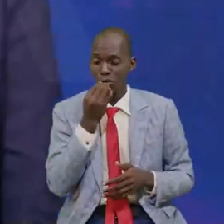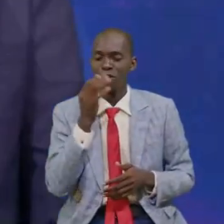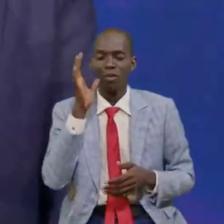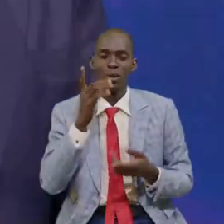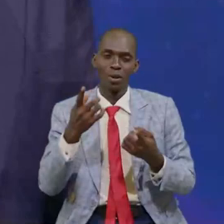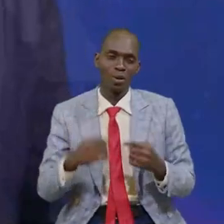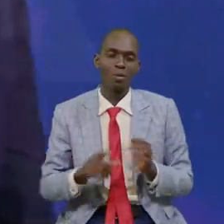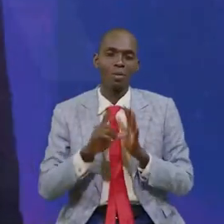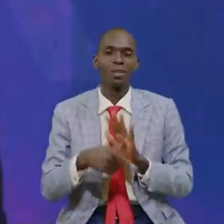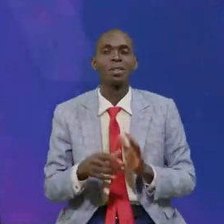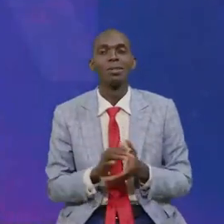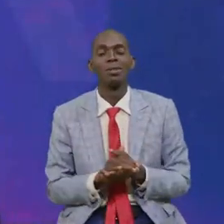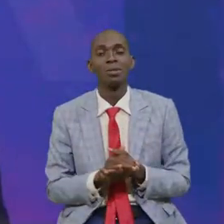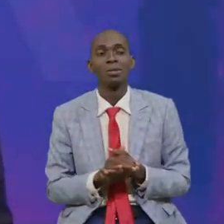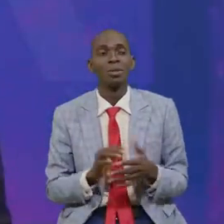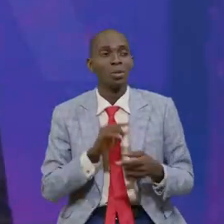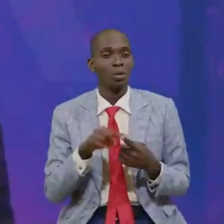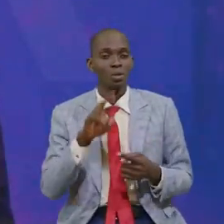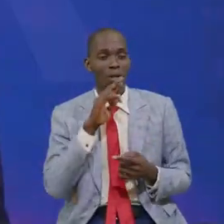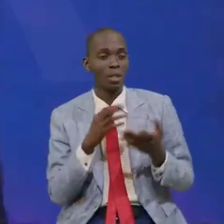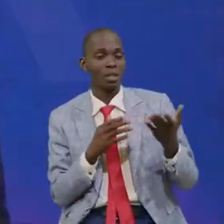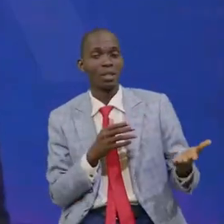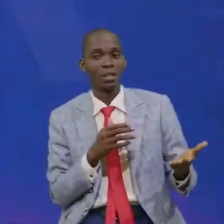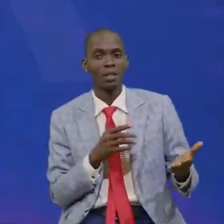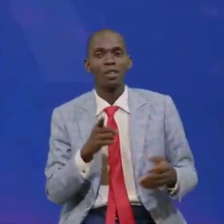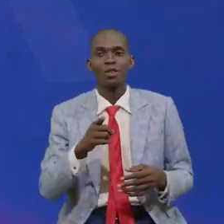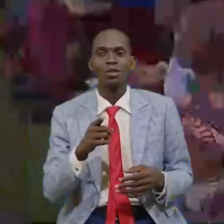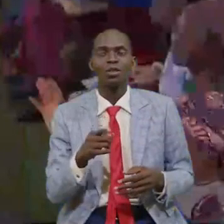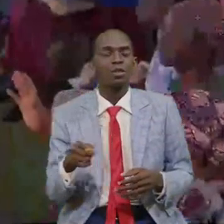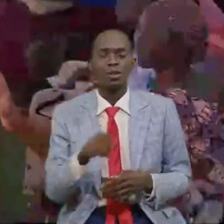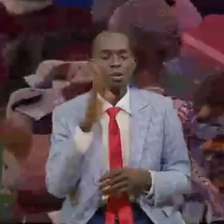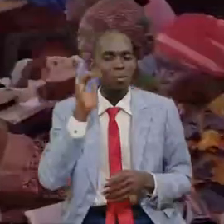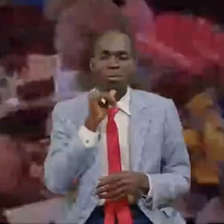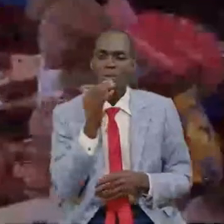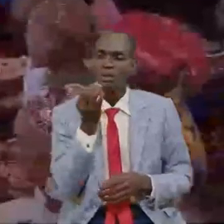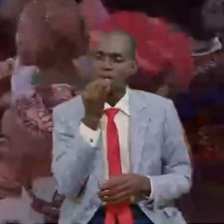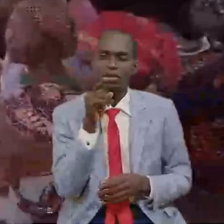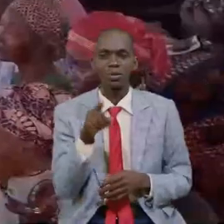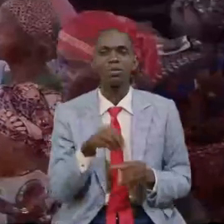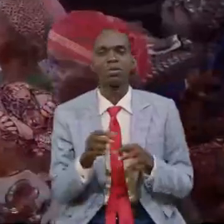viendra. Quand tu es là-bas, ils ne te mangeront pas.